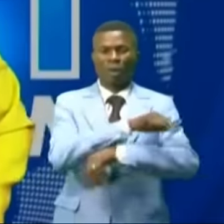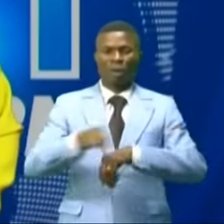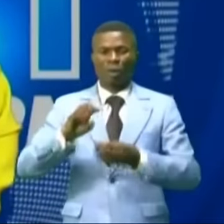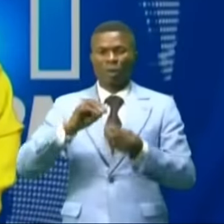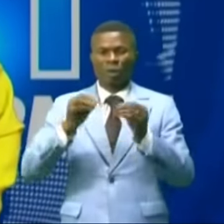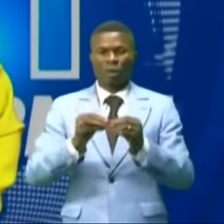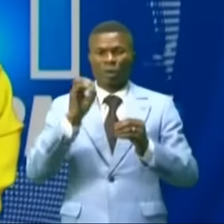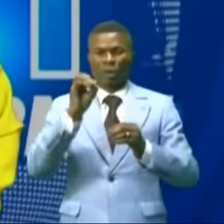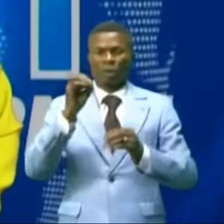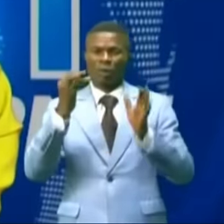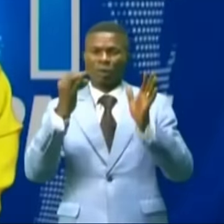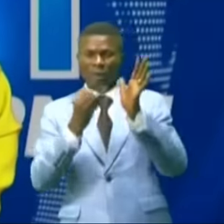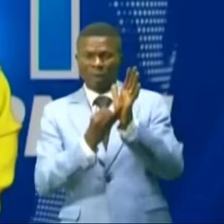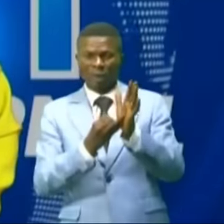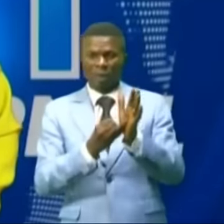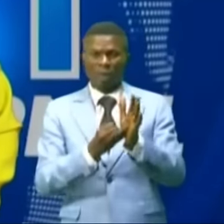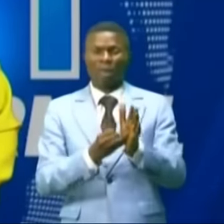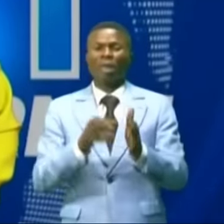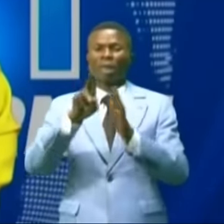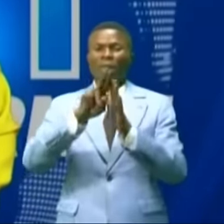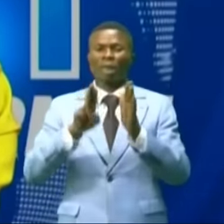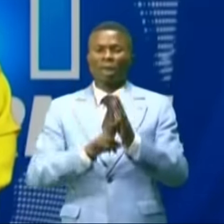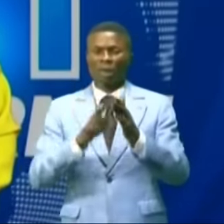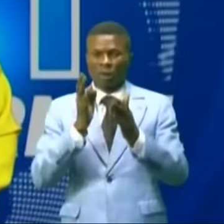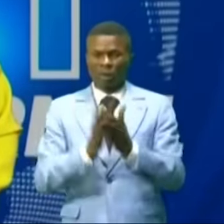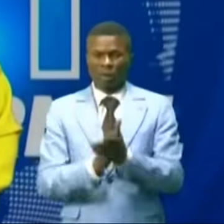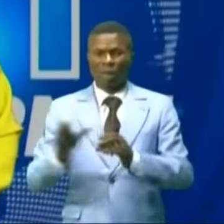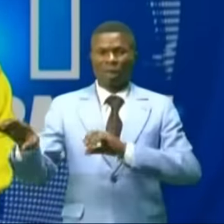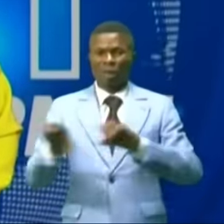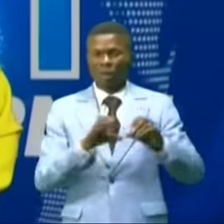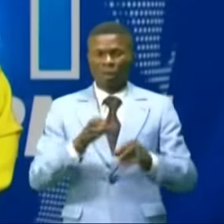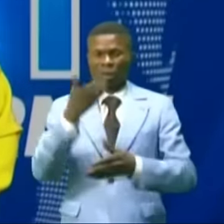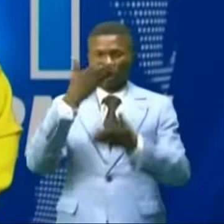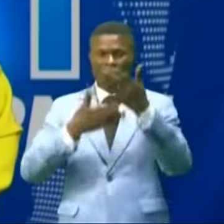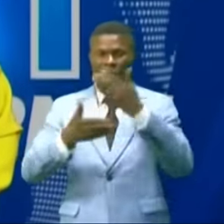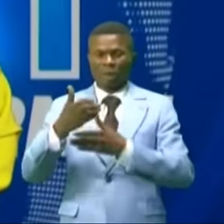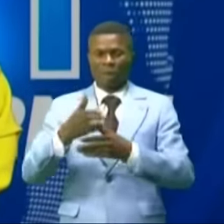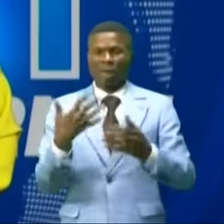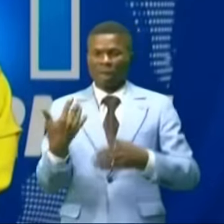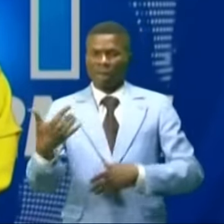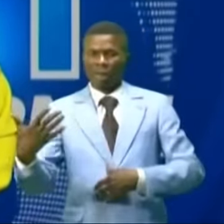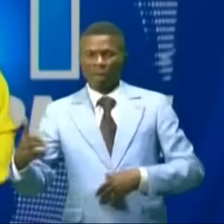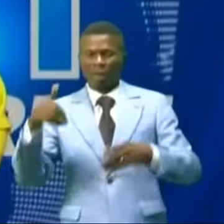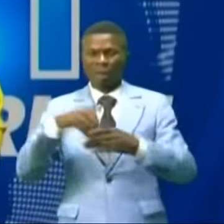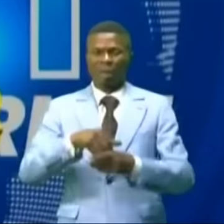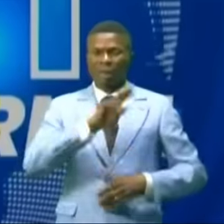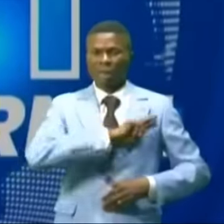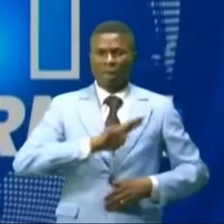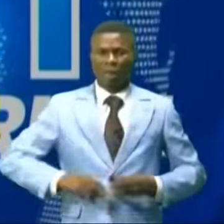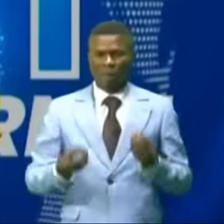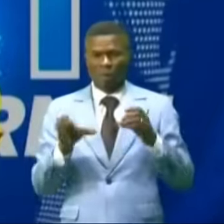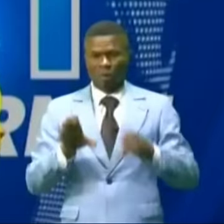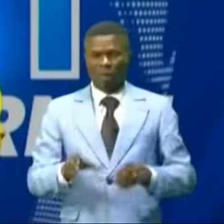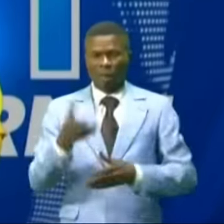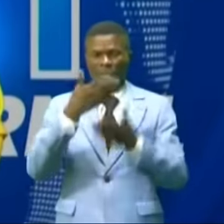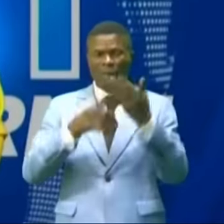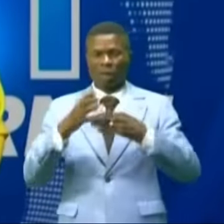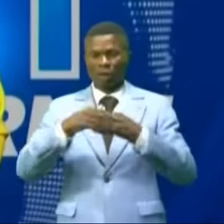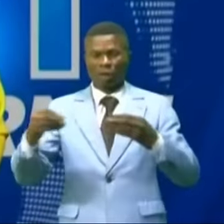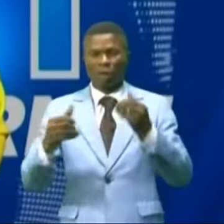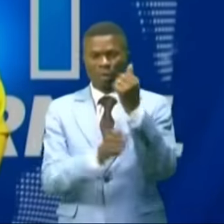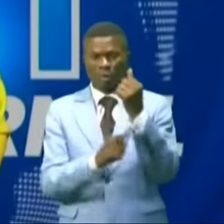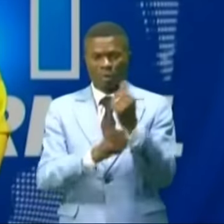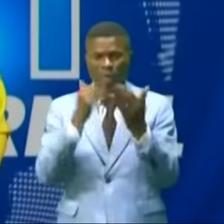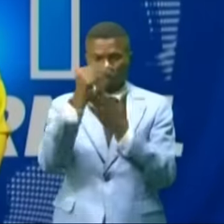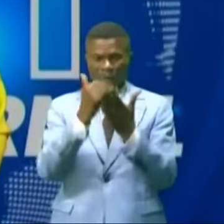numéro 007 portant réglementation de l'activité de change manuel en République démocratique du Congo. Les personnes